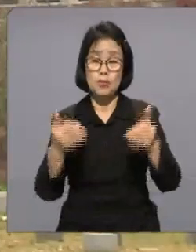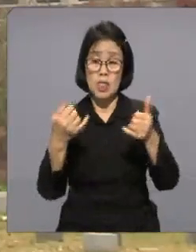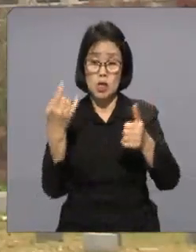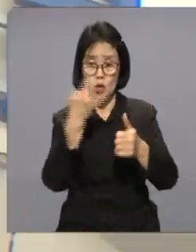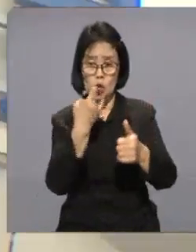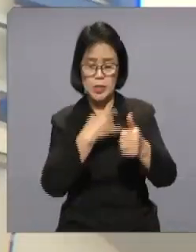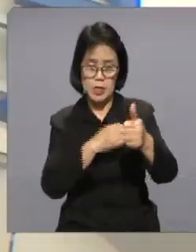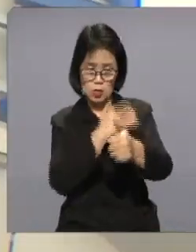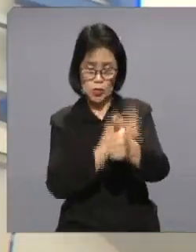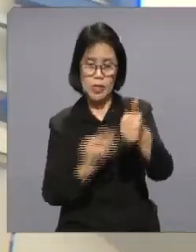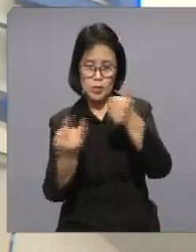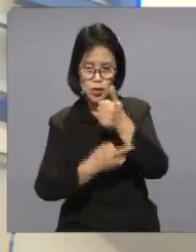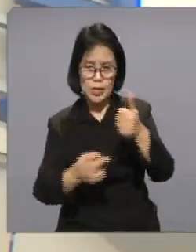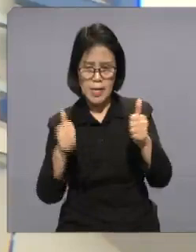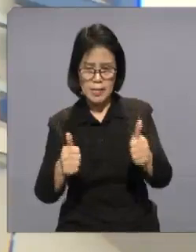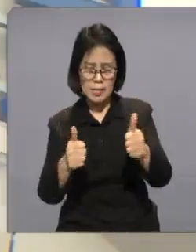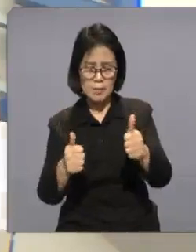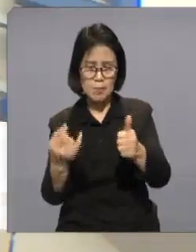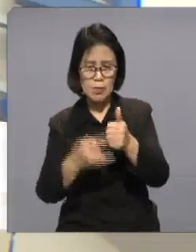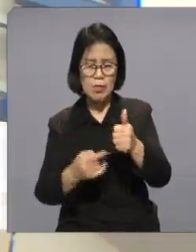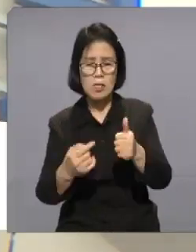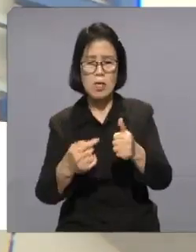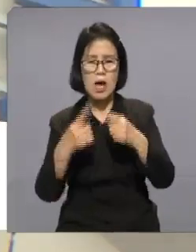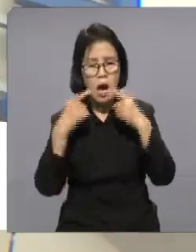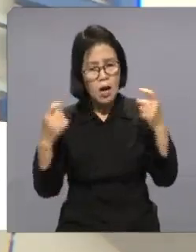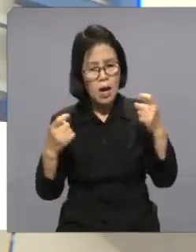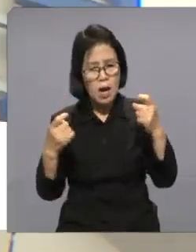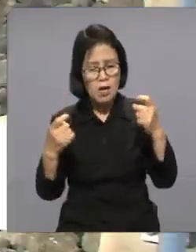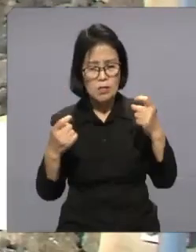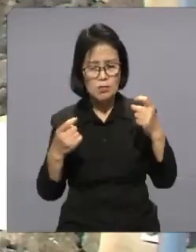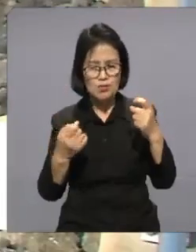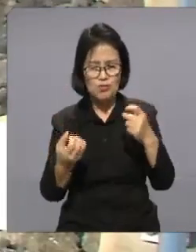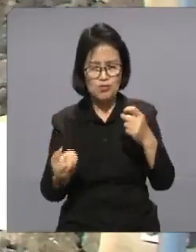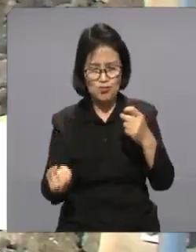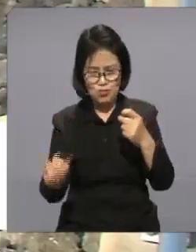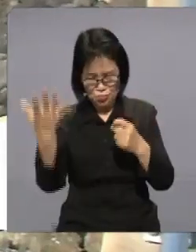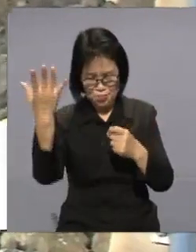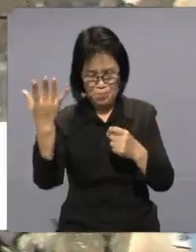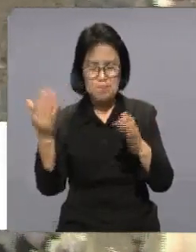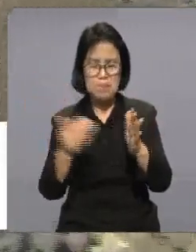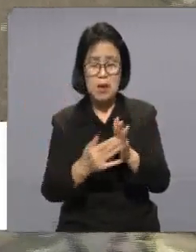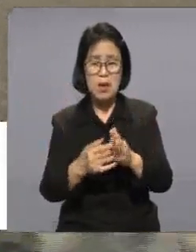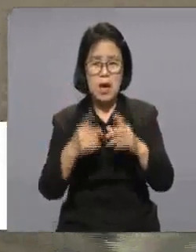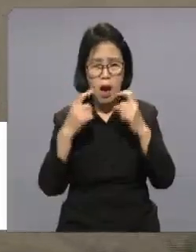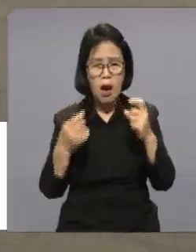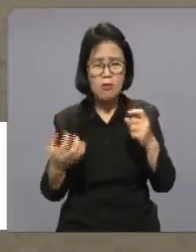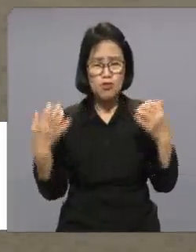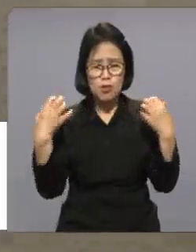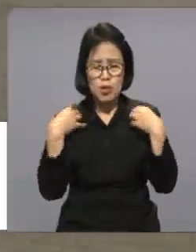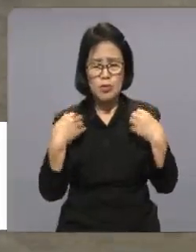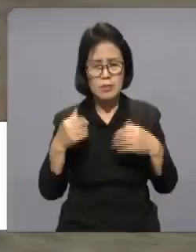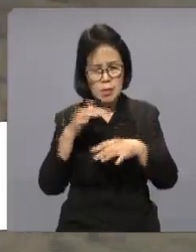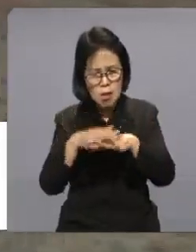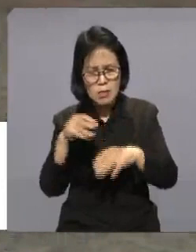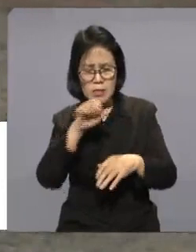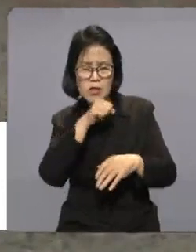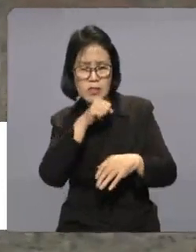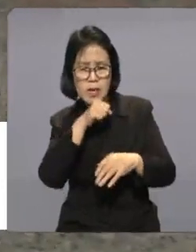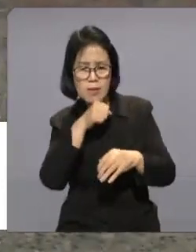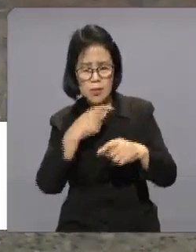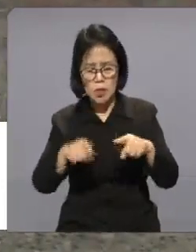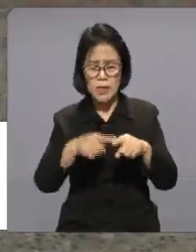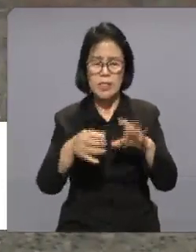국민권익위원회 중앙행정심판위원회가 한강유역청의 손을 들어줬습니다. 한강유역청은 앞서 전략환경영향평가를